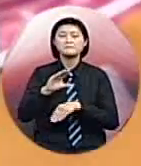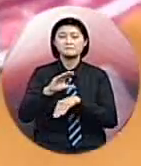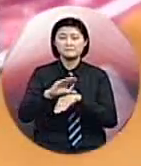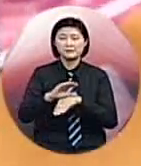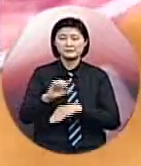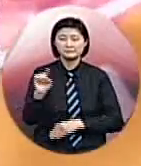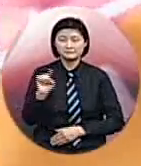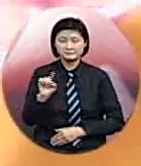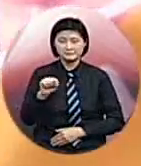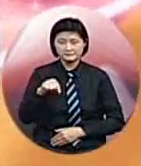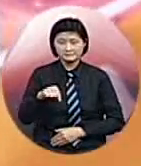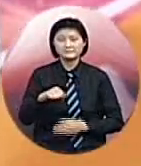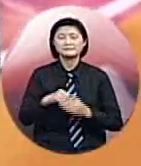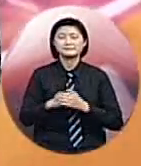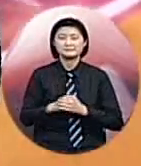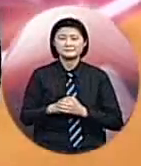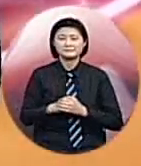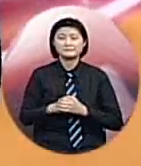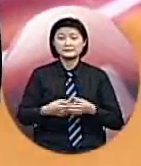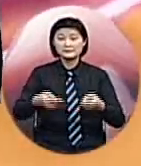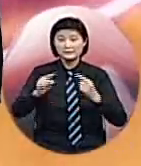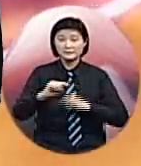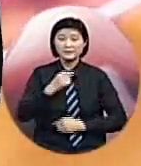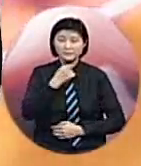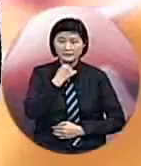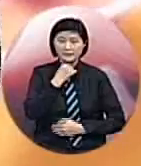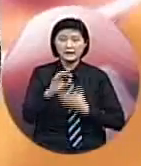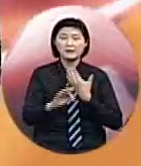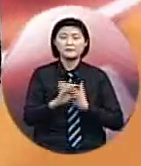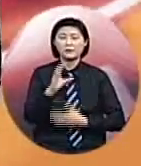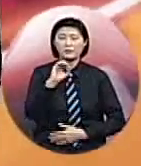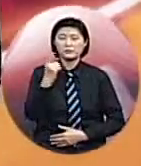방송입니다. 여러분, 참여를 원하시면